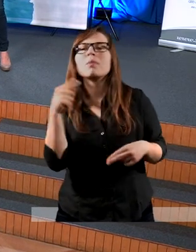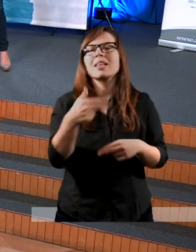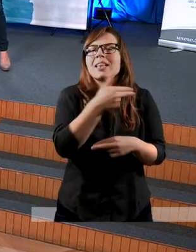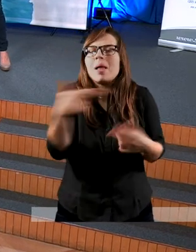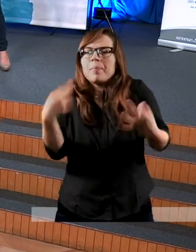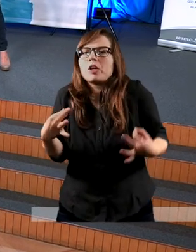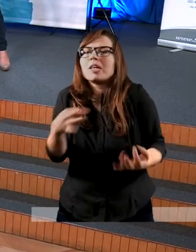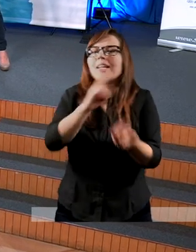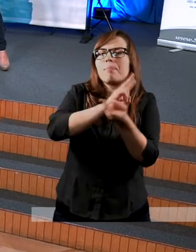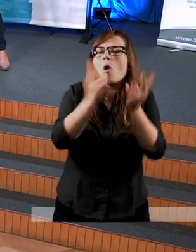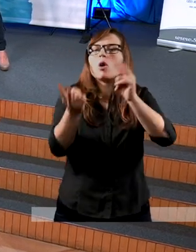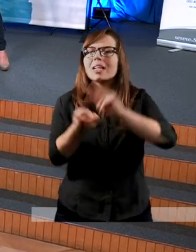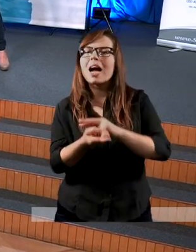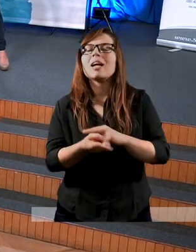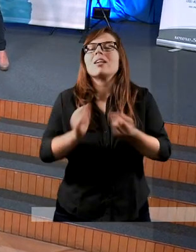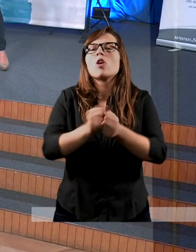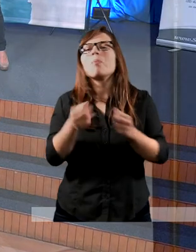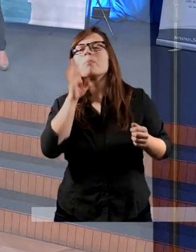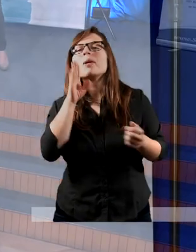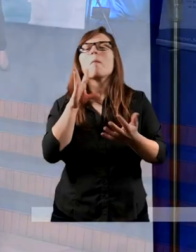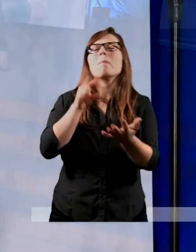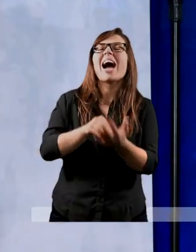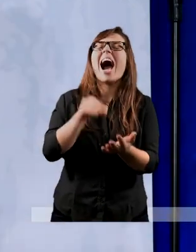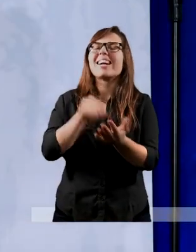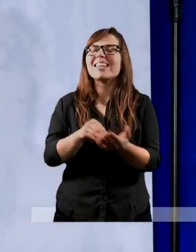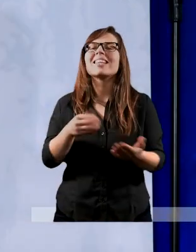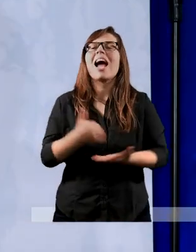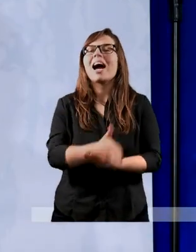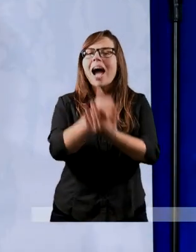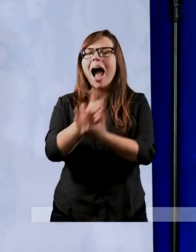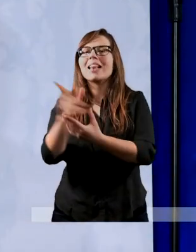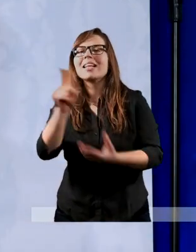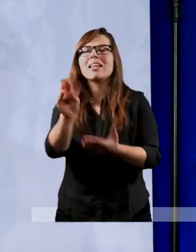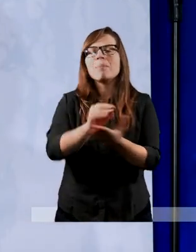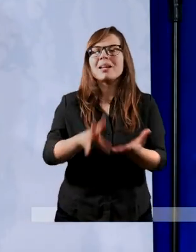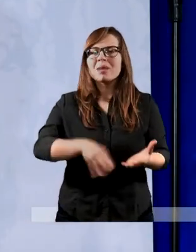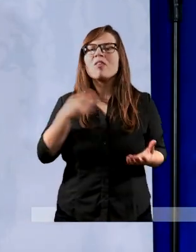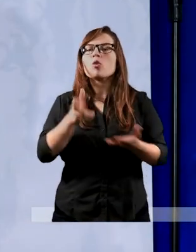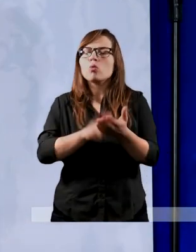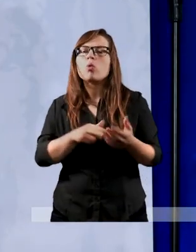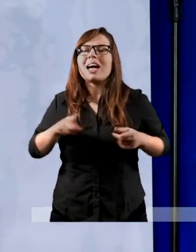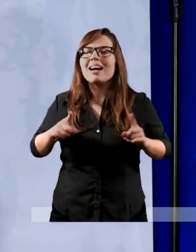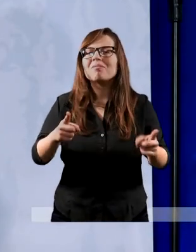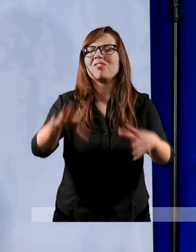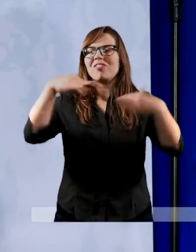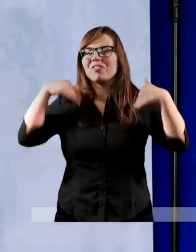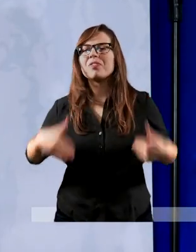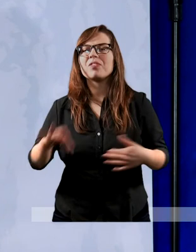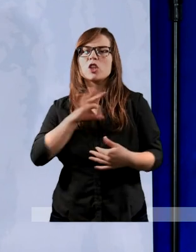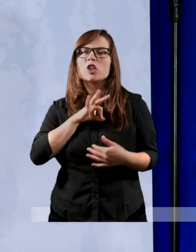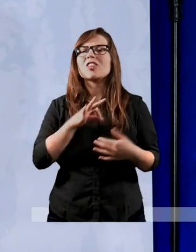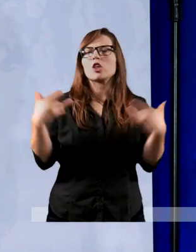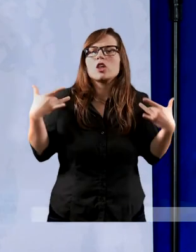tematem dzisiejszego spotkania są takie praktyczne rady z Biblii, które realizujemy w swoim życiu i co